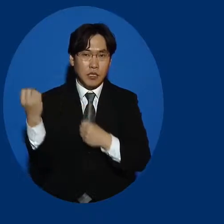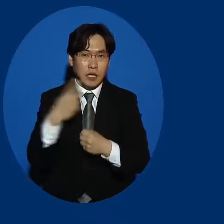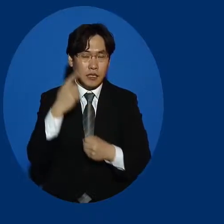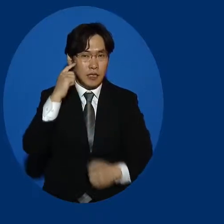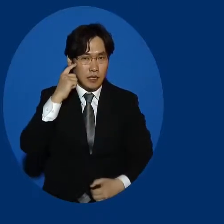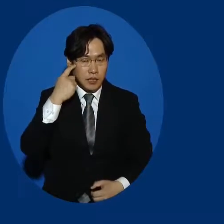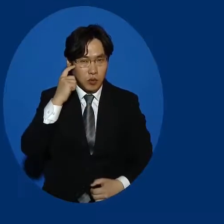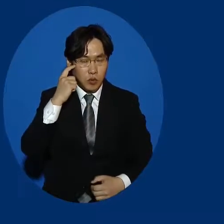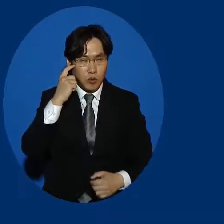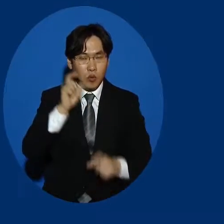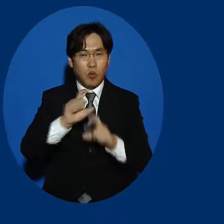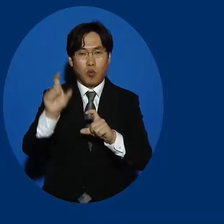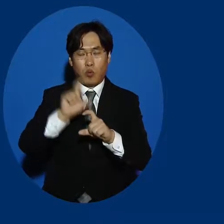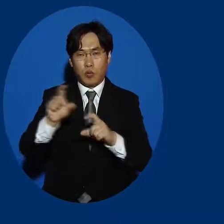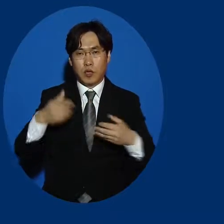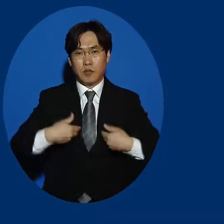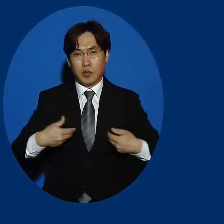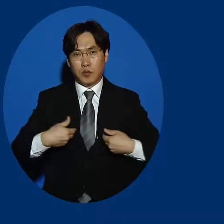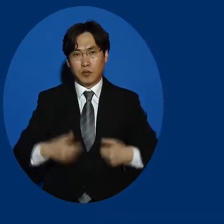있을 것입니다.